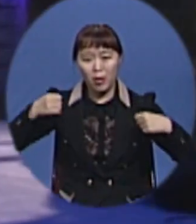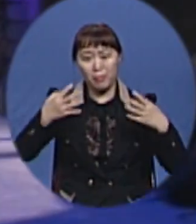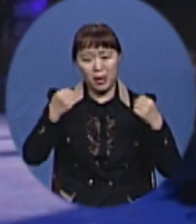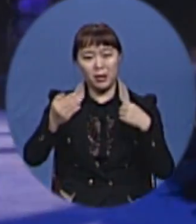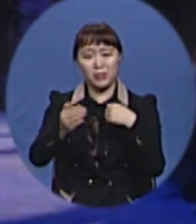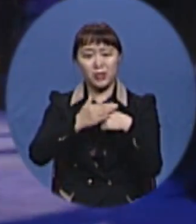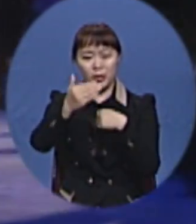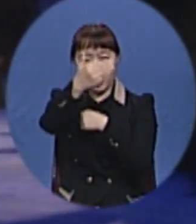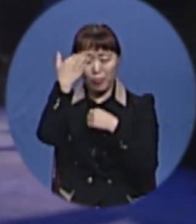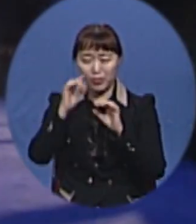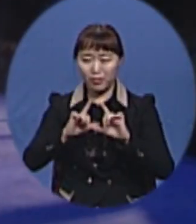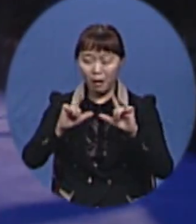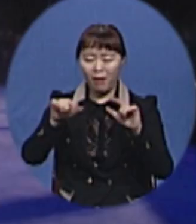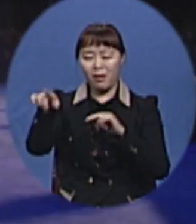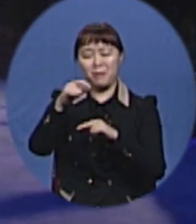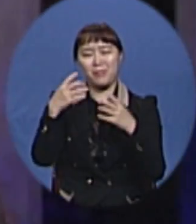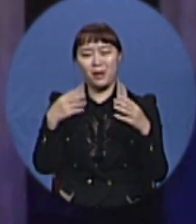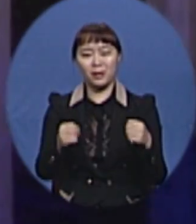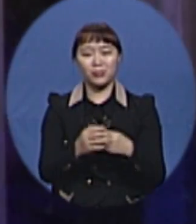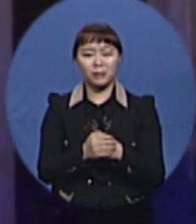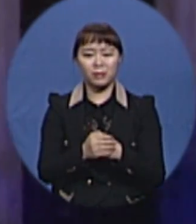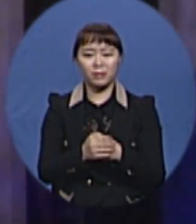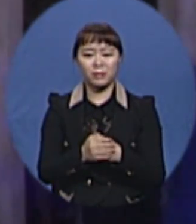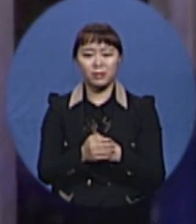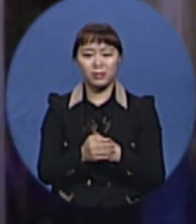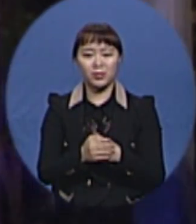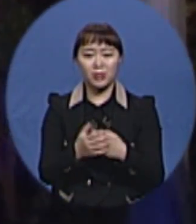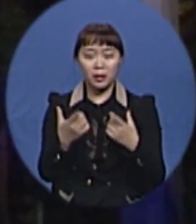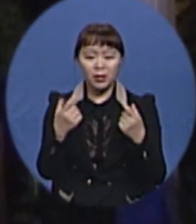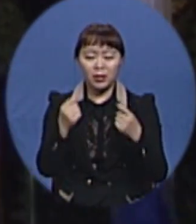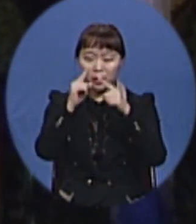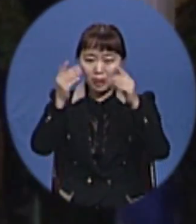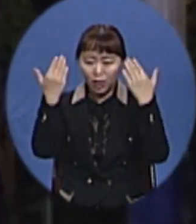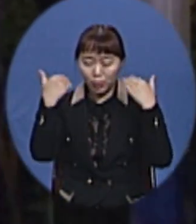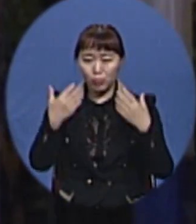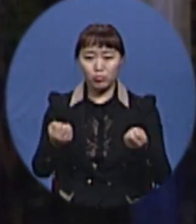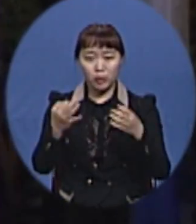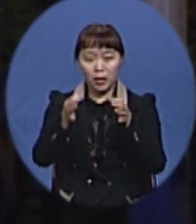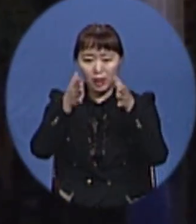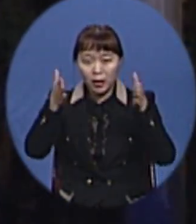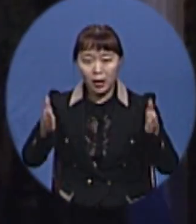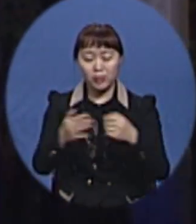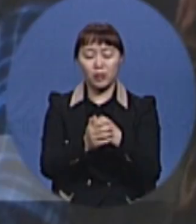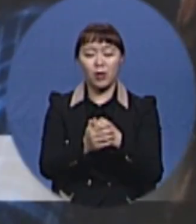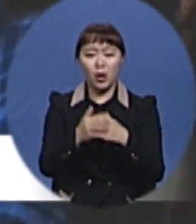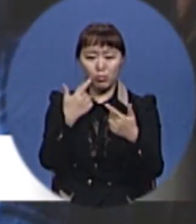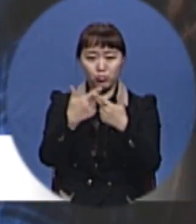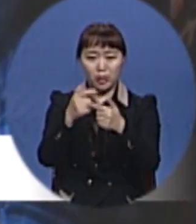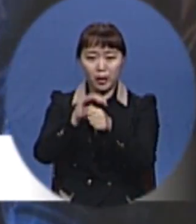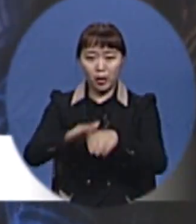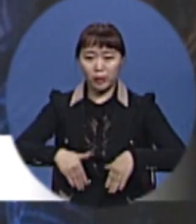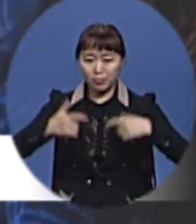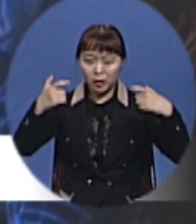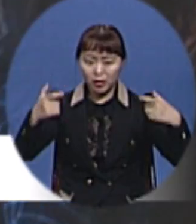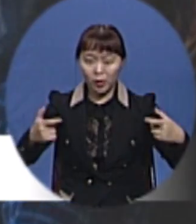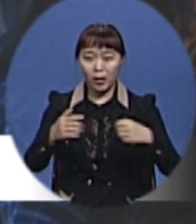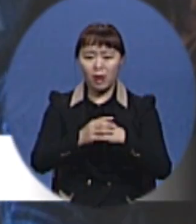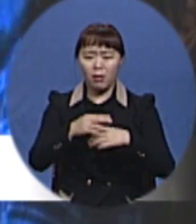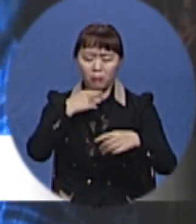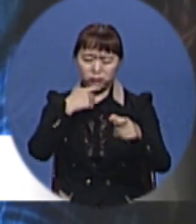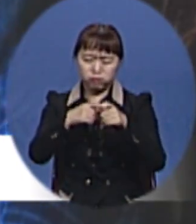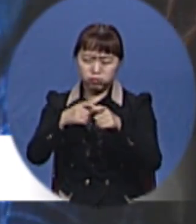돼 젊음을 만끽하는 모습이 떠오릅니다. 이러한 대학 축제 기간 중 부산 경남 지역 대학생들이